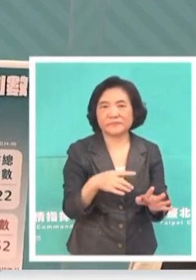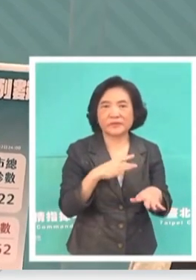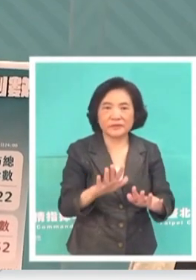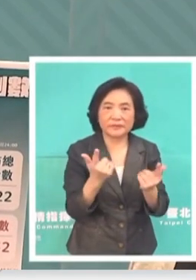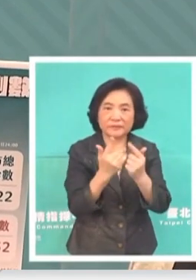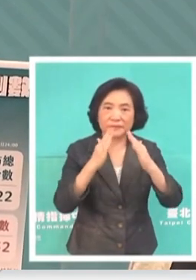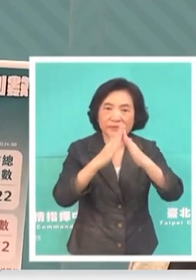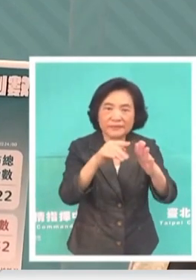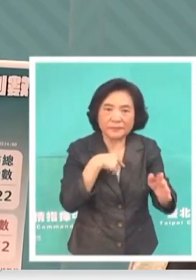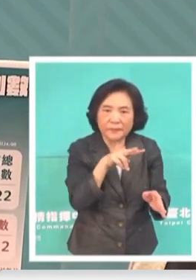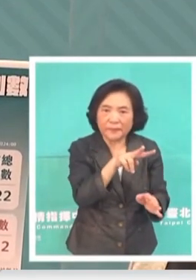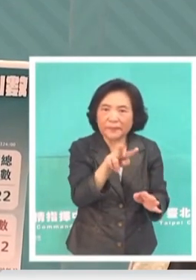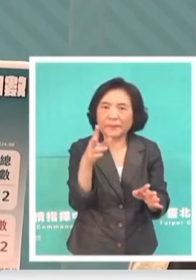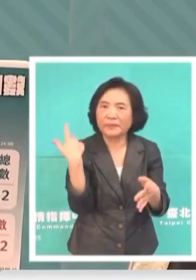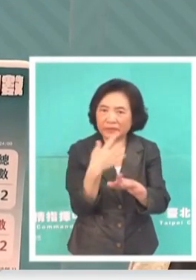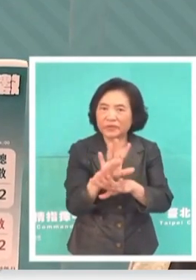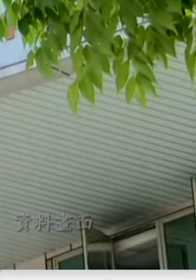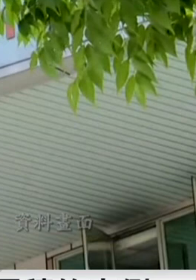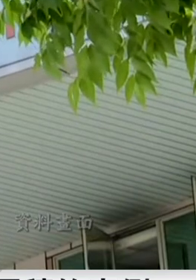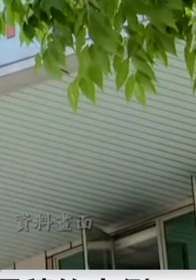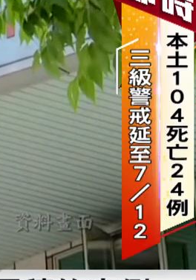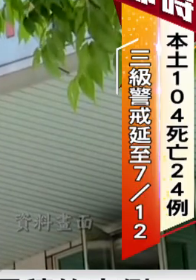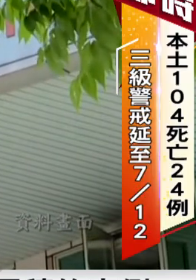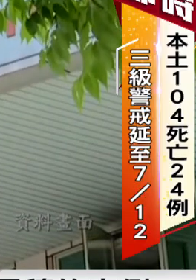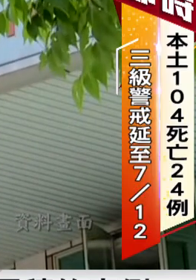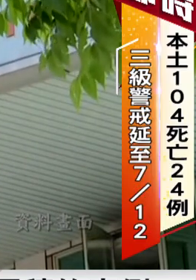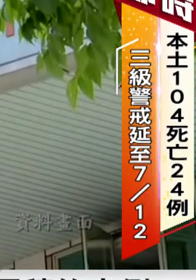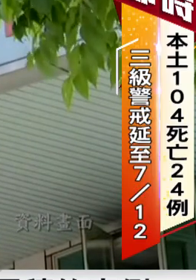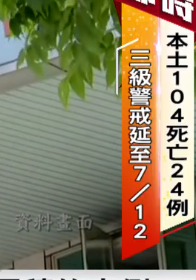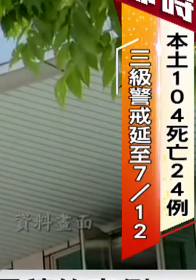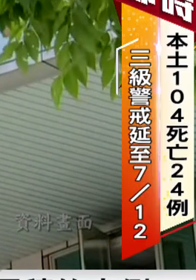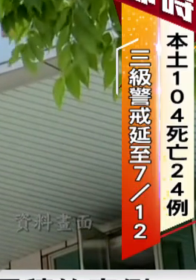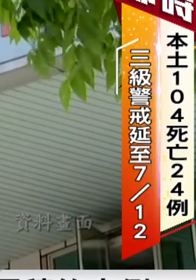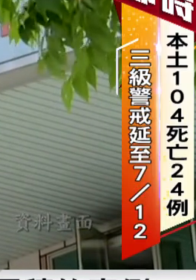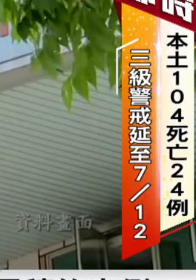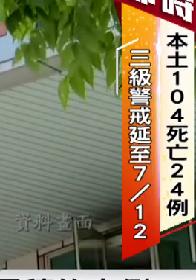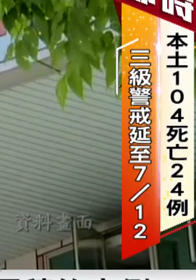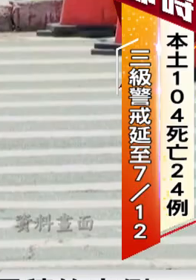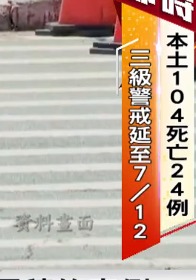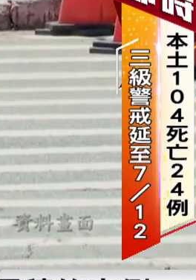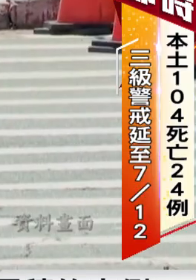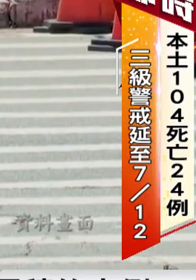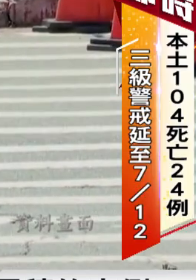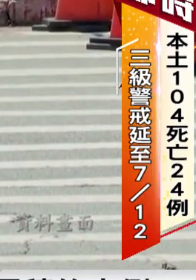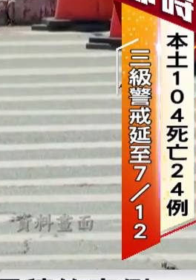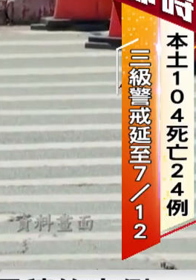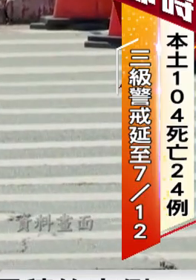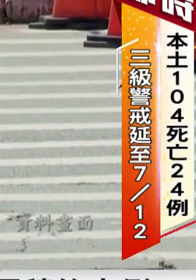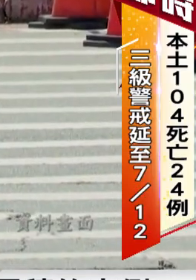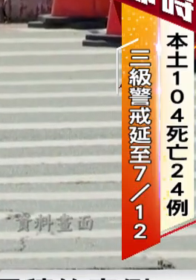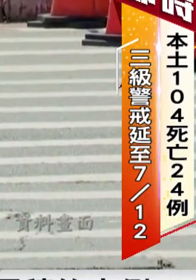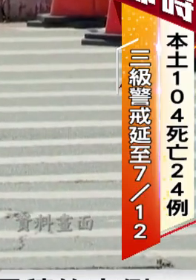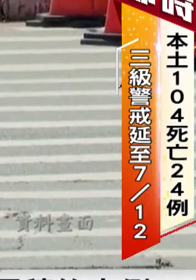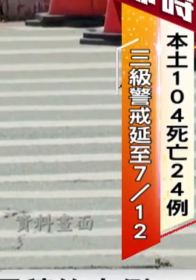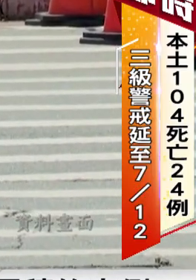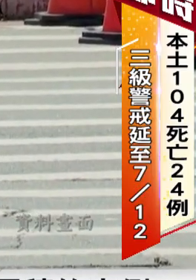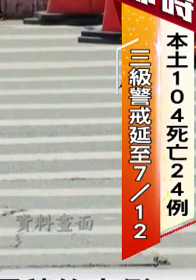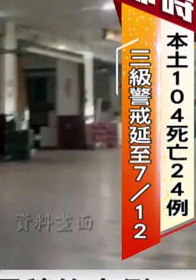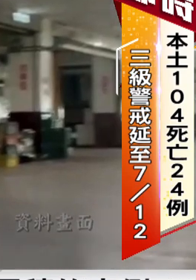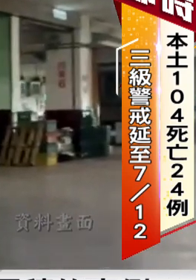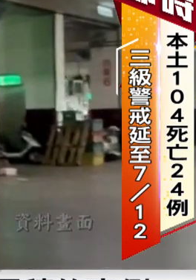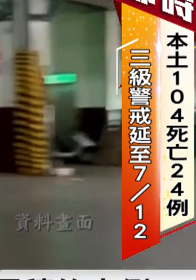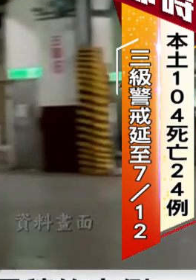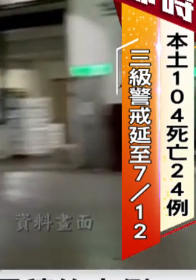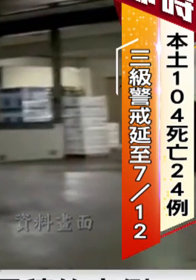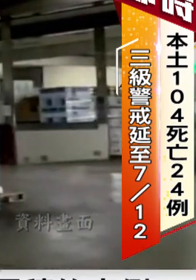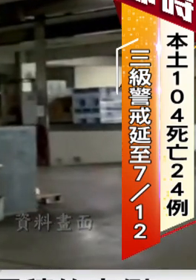的疫情是在减缓的哈。 北农群聚案引发全台关注，柯文哲始终显得老神在在，一连三